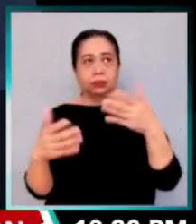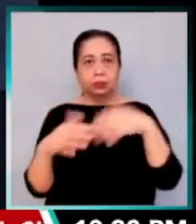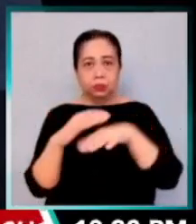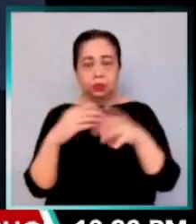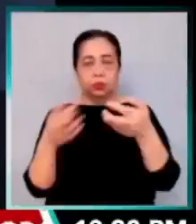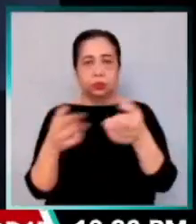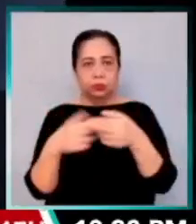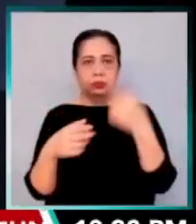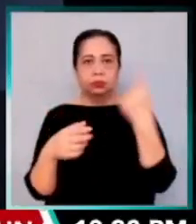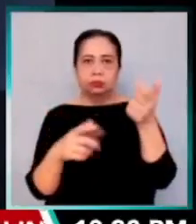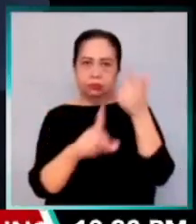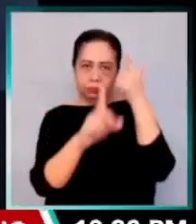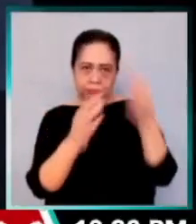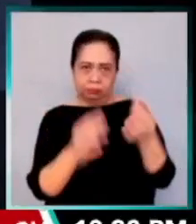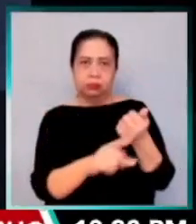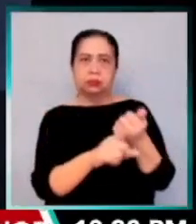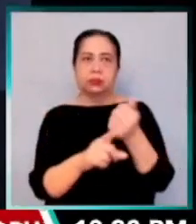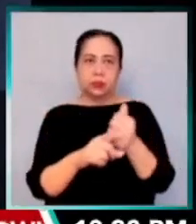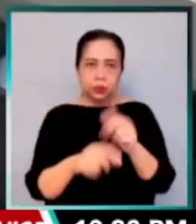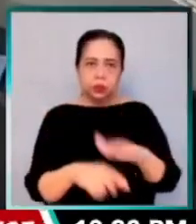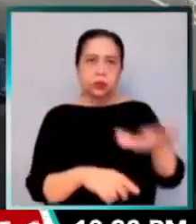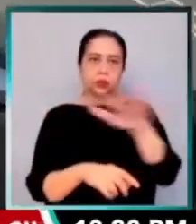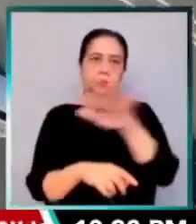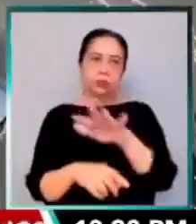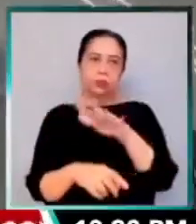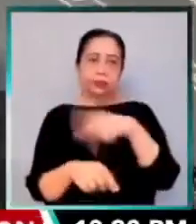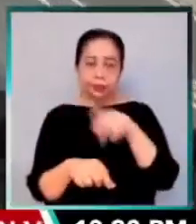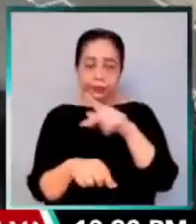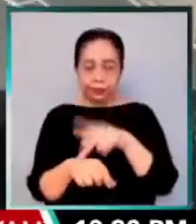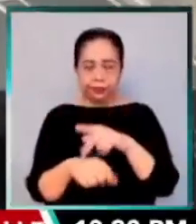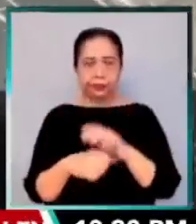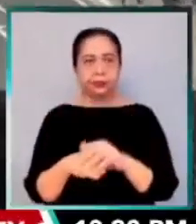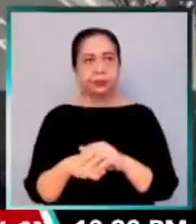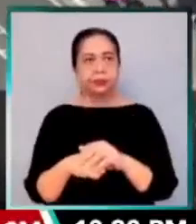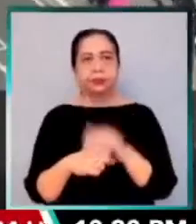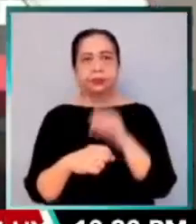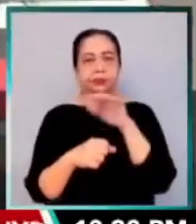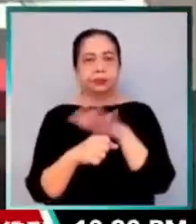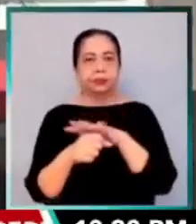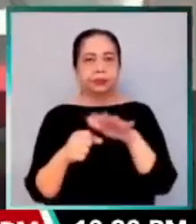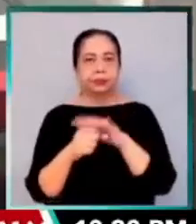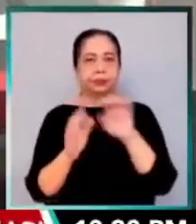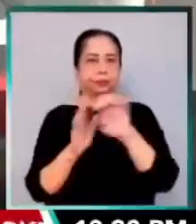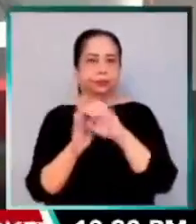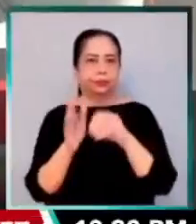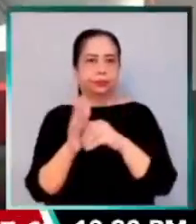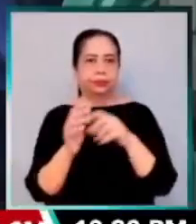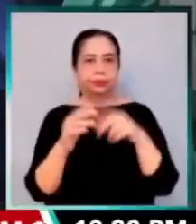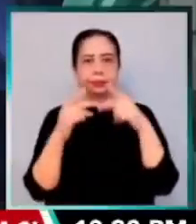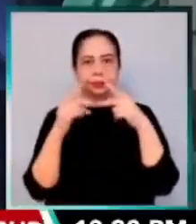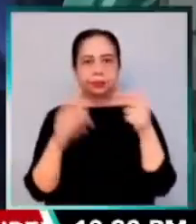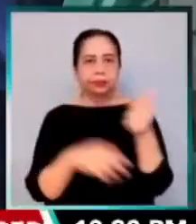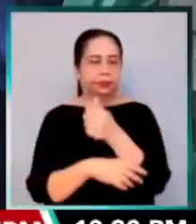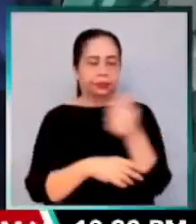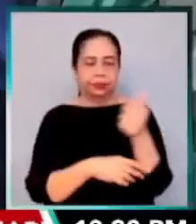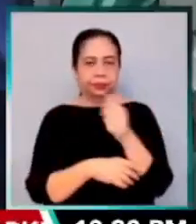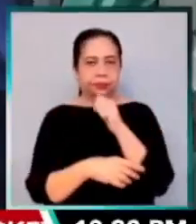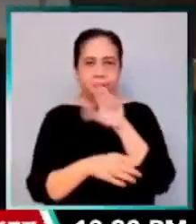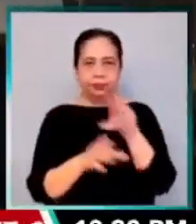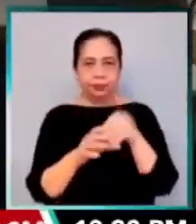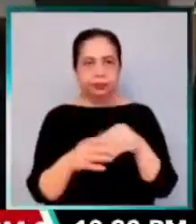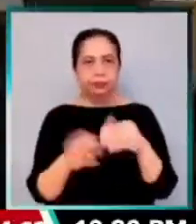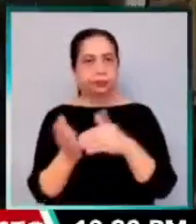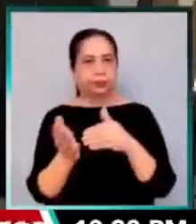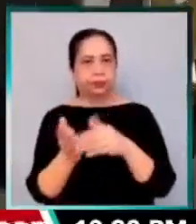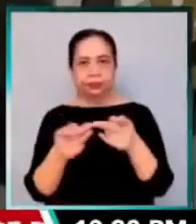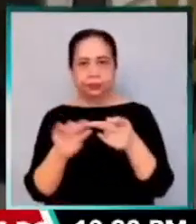voluntary all over the Philippines. Hindi naman saklaw na ilalabas sa executive order pang publikong transportasyon at mga medical facilities tulad